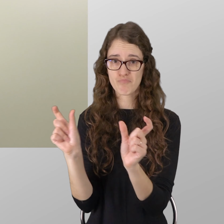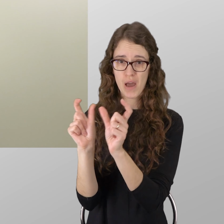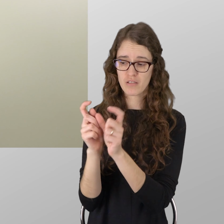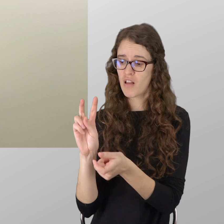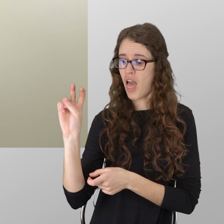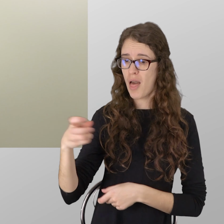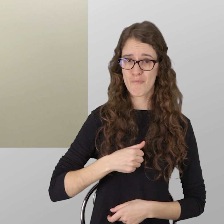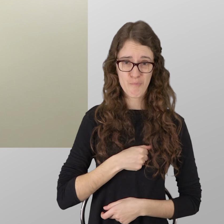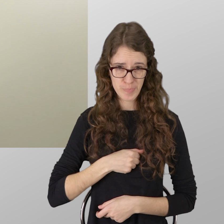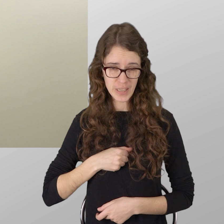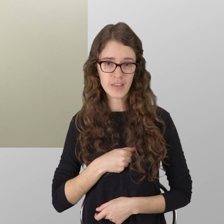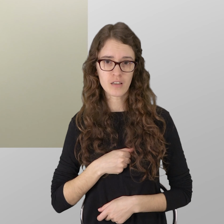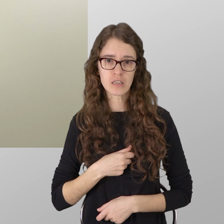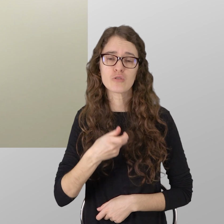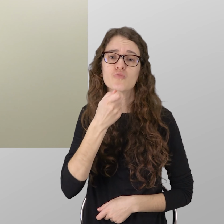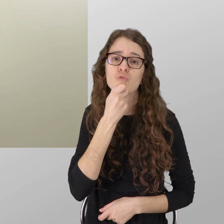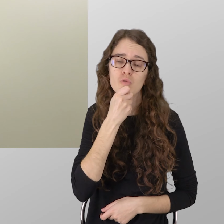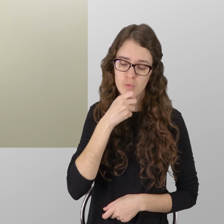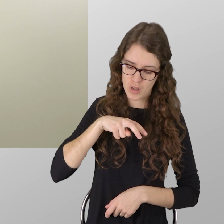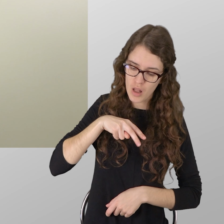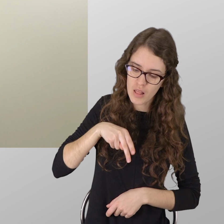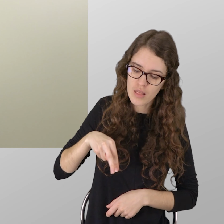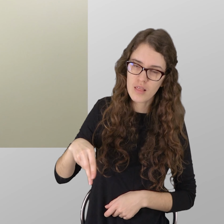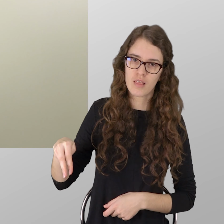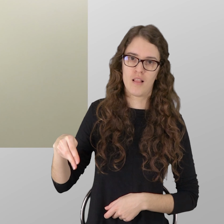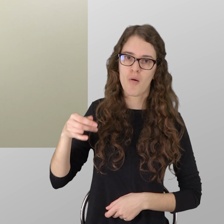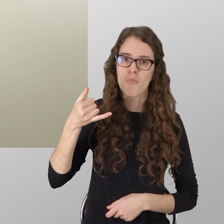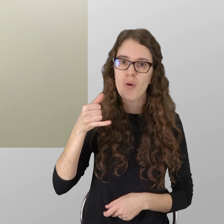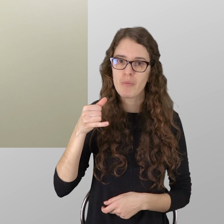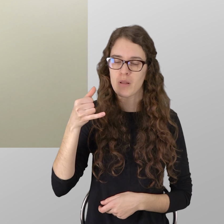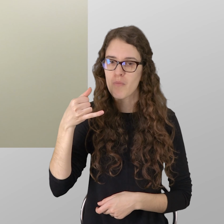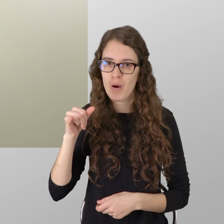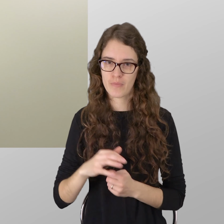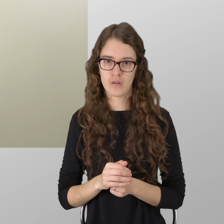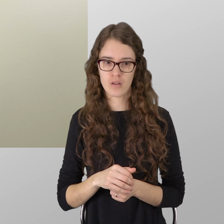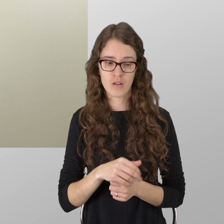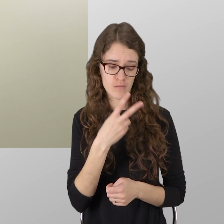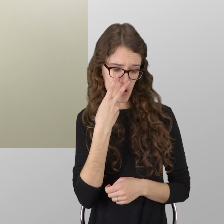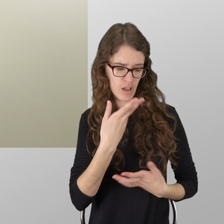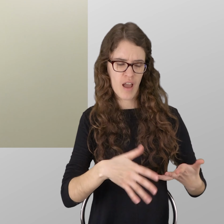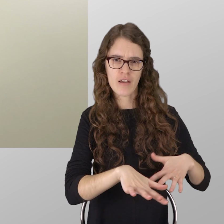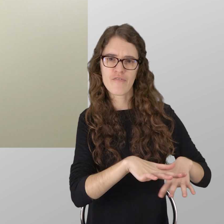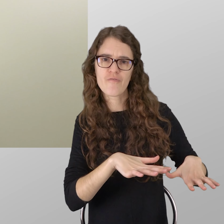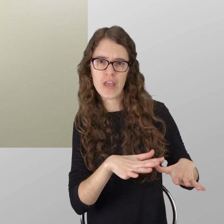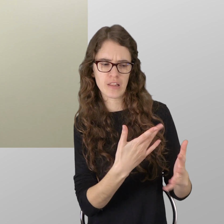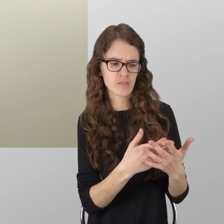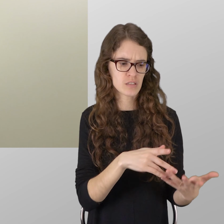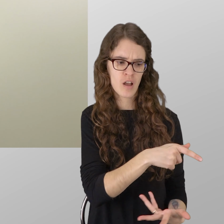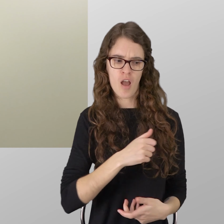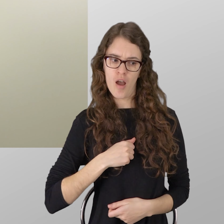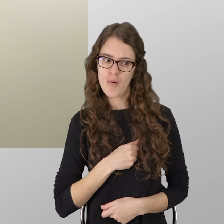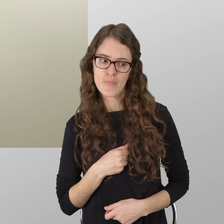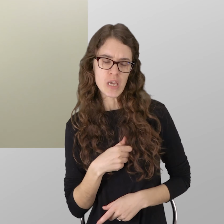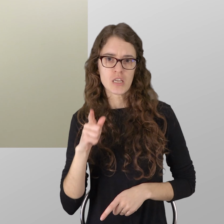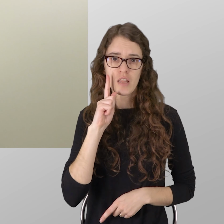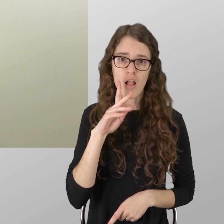pradėti veikti kažkokią tą veiklą, kurį mums kelia diskomfortą. Visą tai dar reikime laisniškai, tam, kad